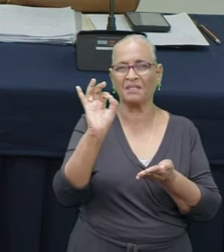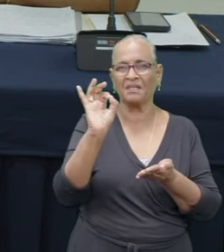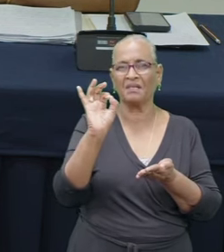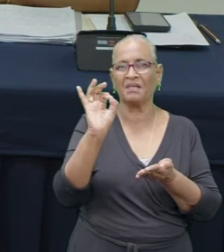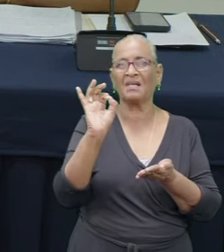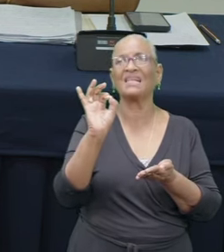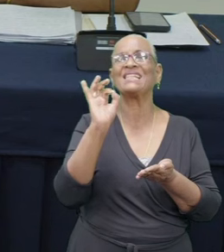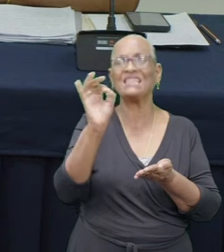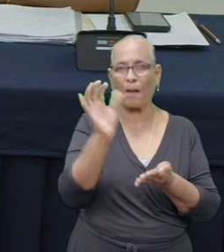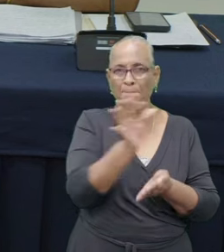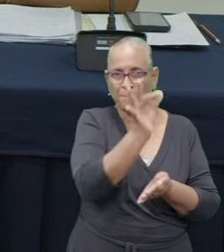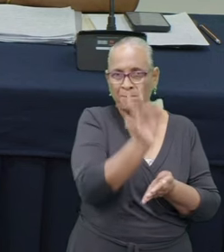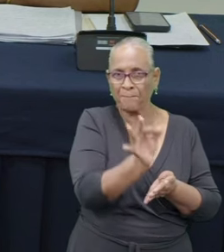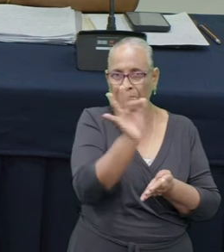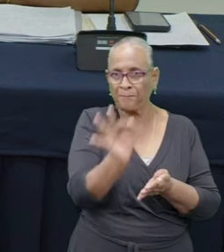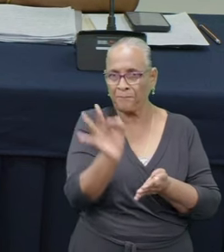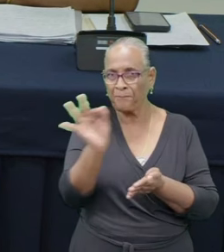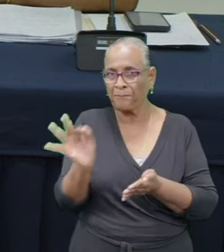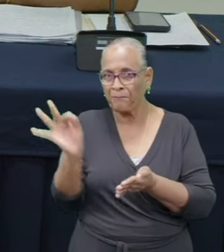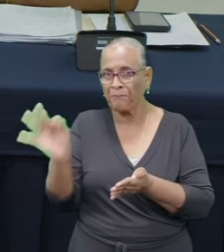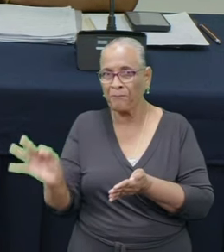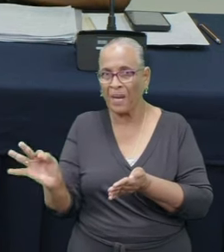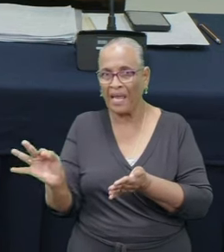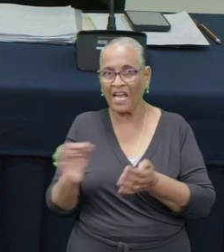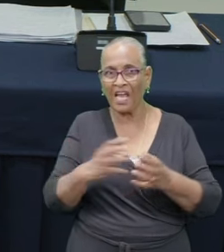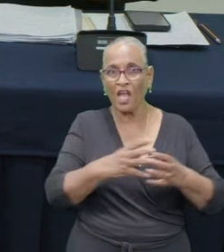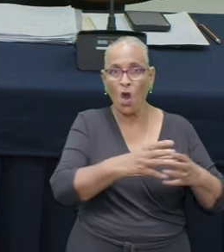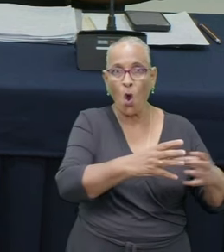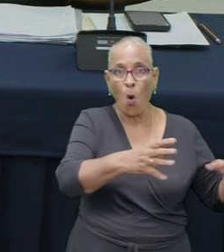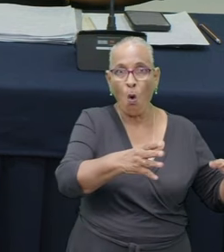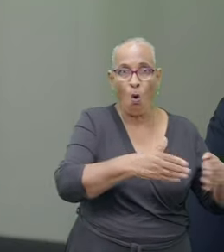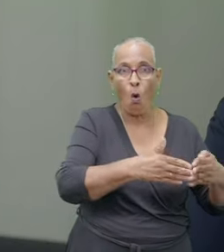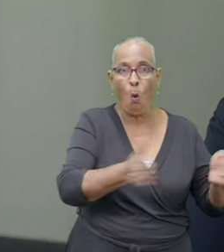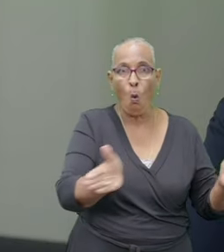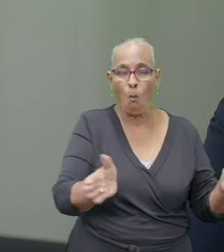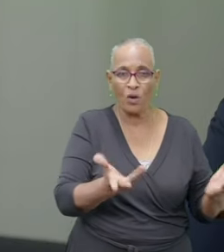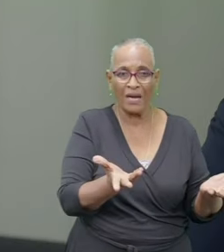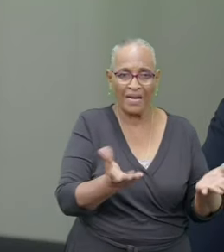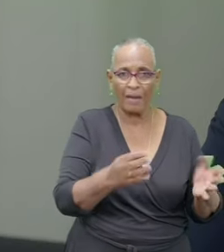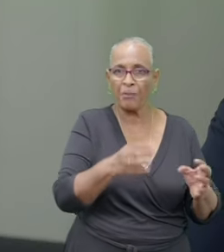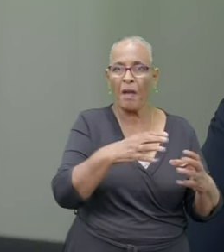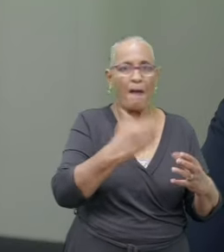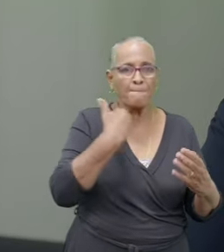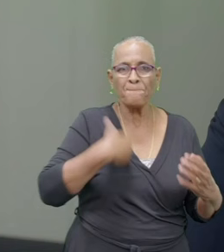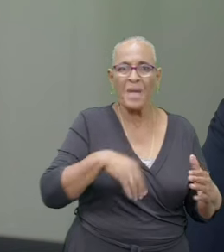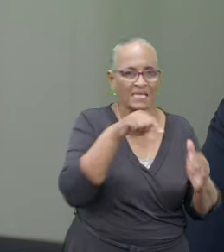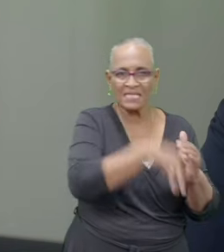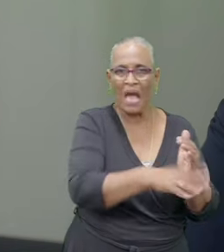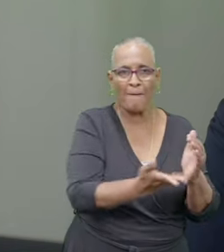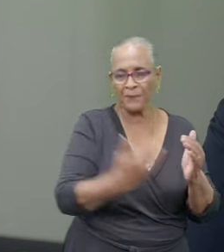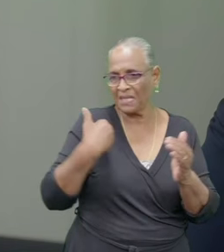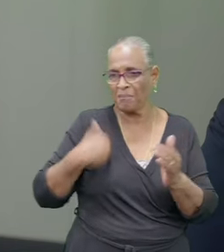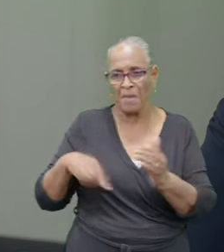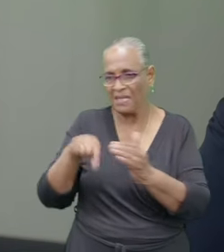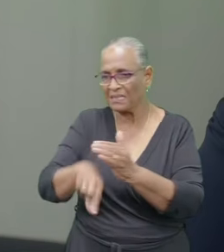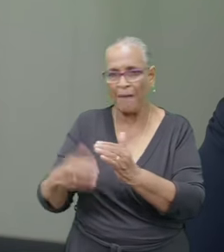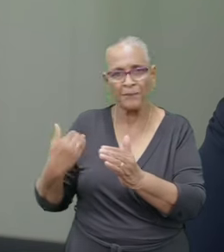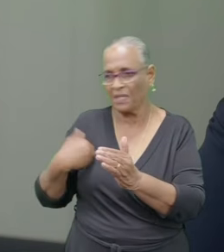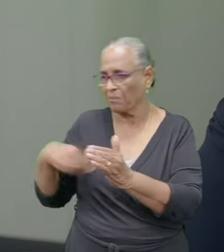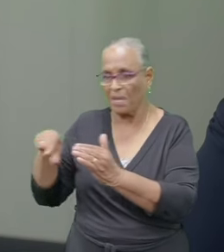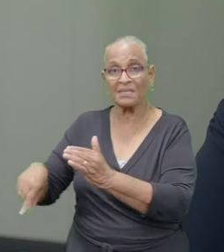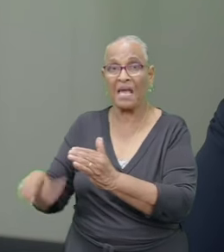de plekken waar er een grote dreiging is van tekorten aan gespecialiseerde